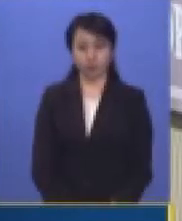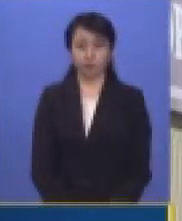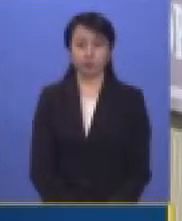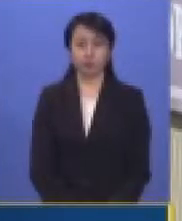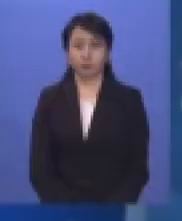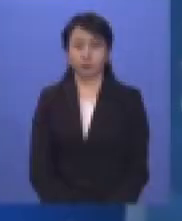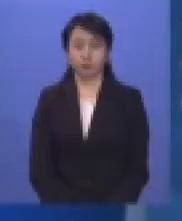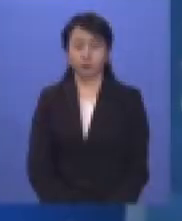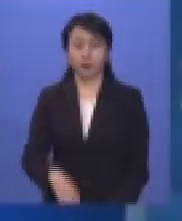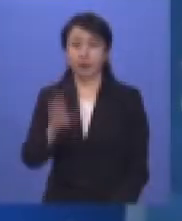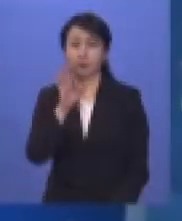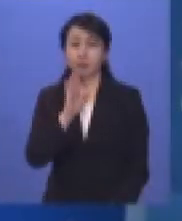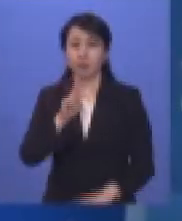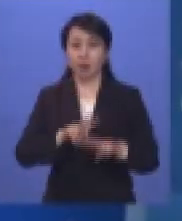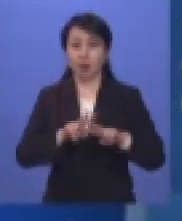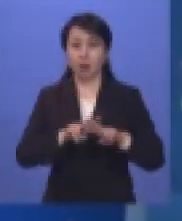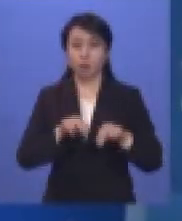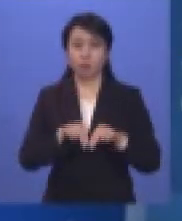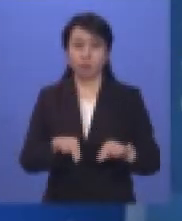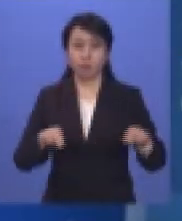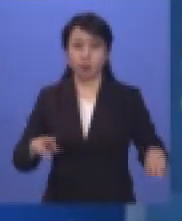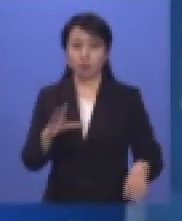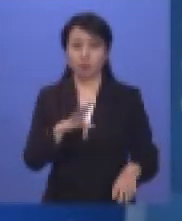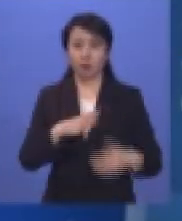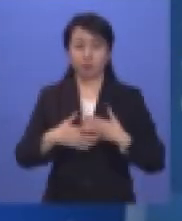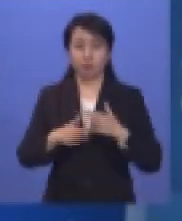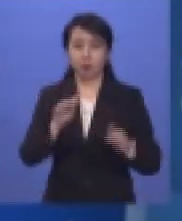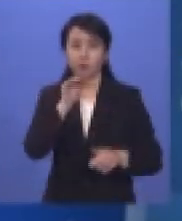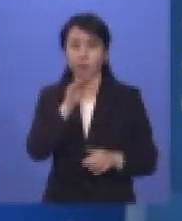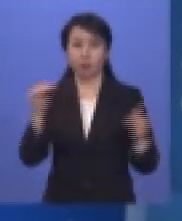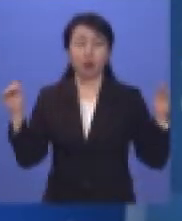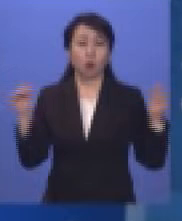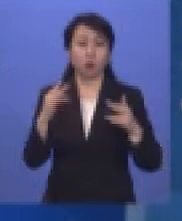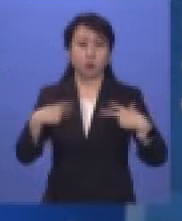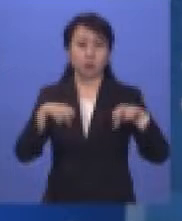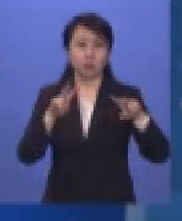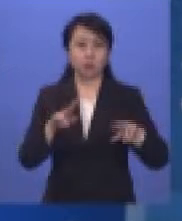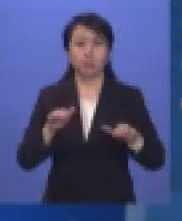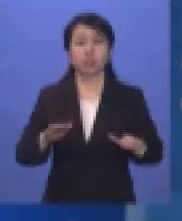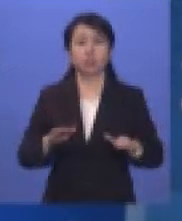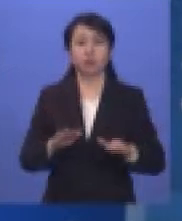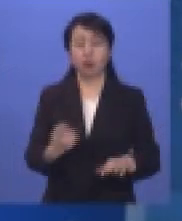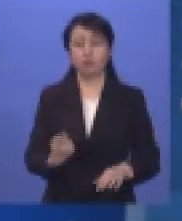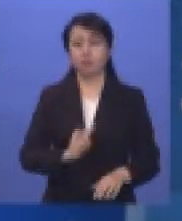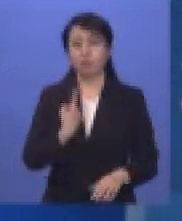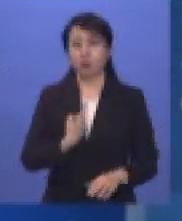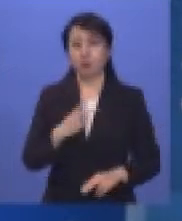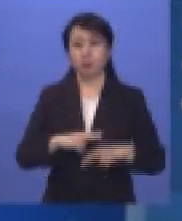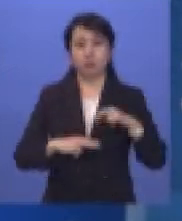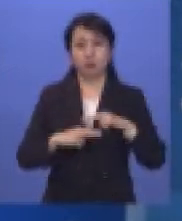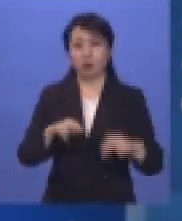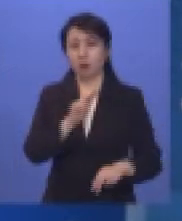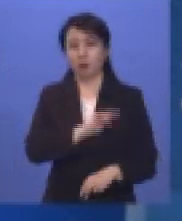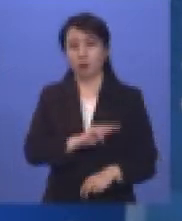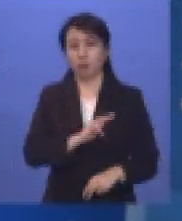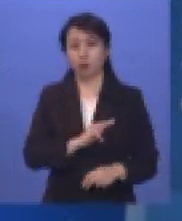новостей. В женской колонии Петропавловска прошел выпуск профессионального колледжа по специальностям швея и мастер строительных